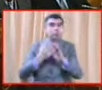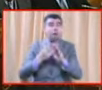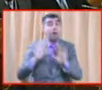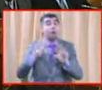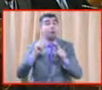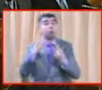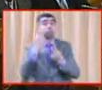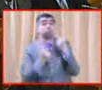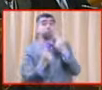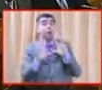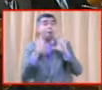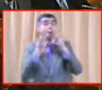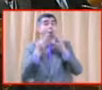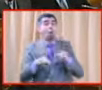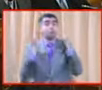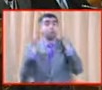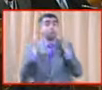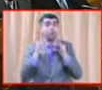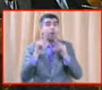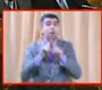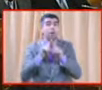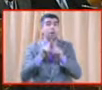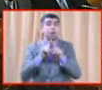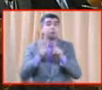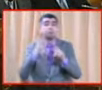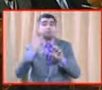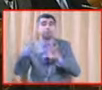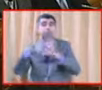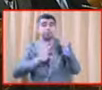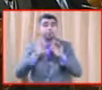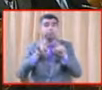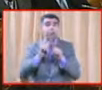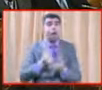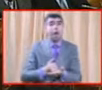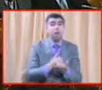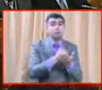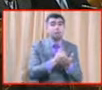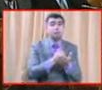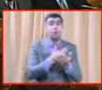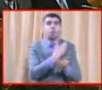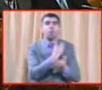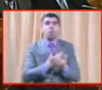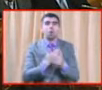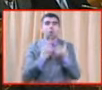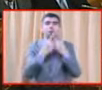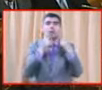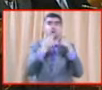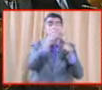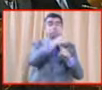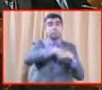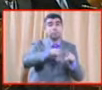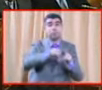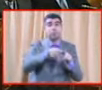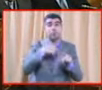الملاحظة الثانية تتعلق السيد الوزير بتعدد الجهات الحكومية التي تعطي لهم الدعم، وبالتالي واش ما تتشوفوش انه خاص